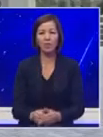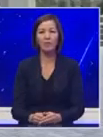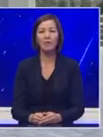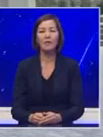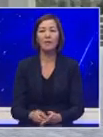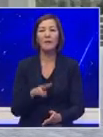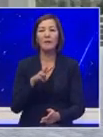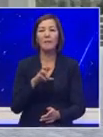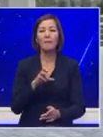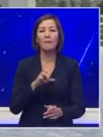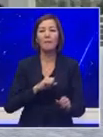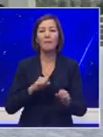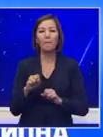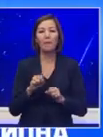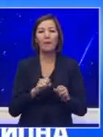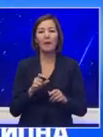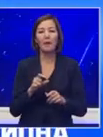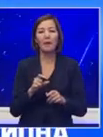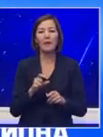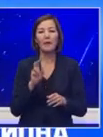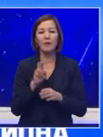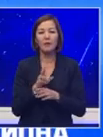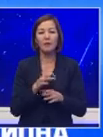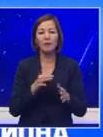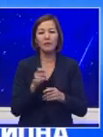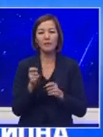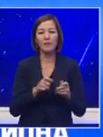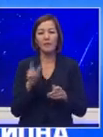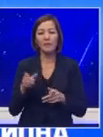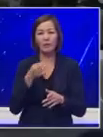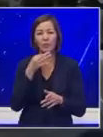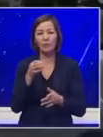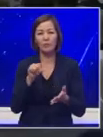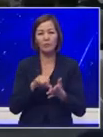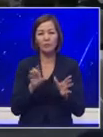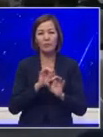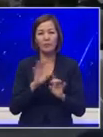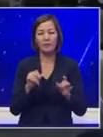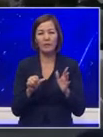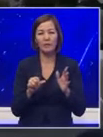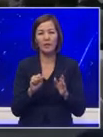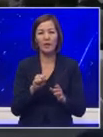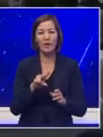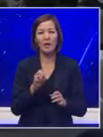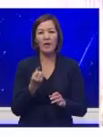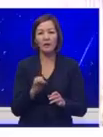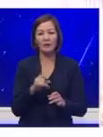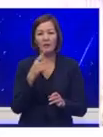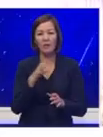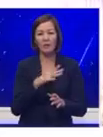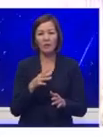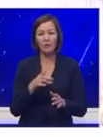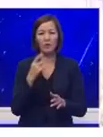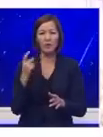Марат Сұлтанғазиевтің аудан халқымен кездесуі алдымен аудан басшысының есебінен басталды. Алтай Досымбаевтың ақпарынша,